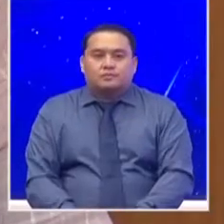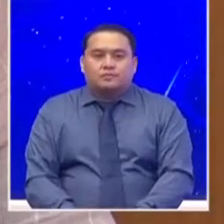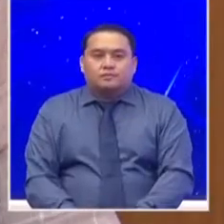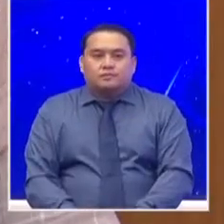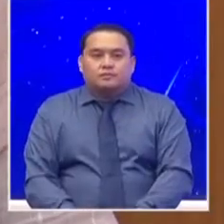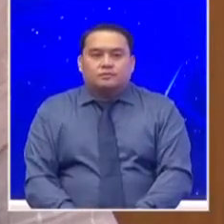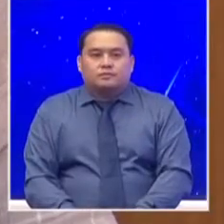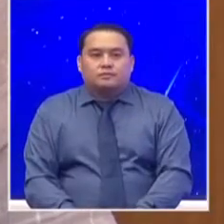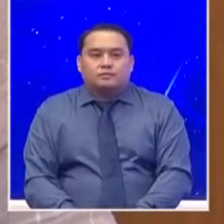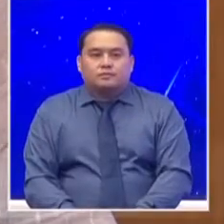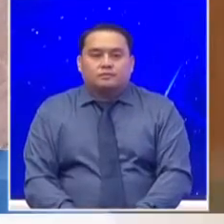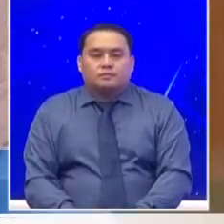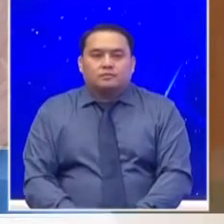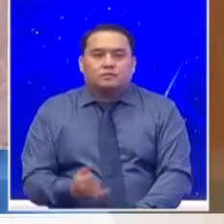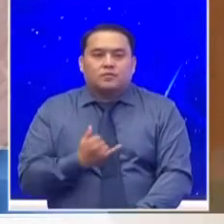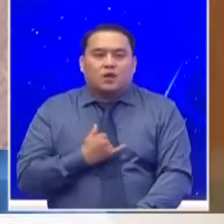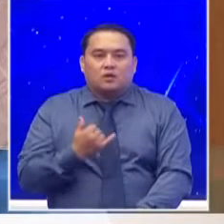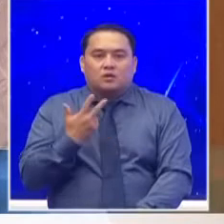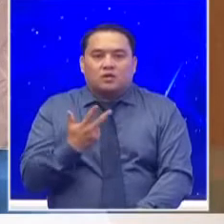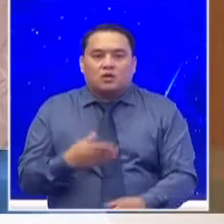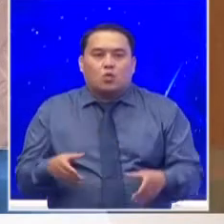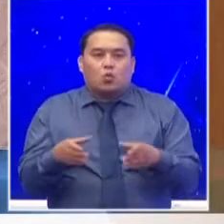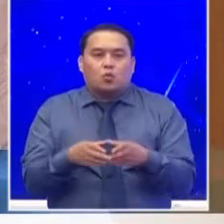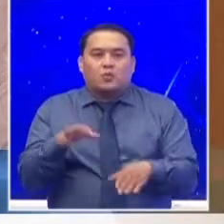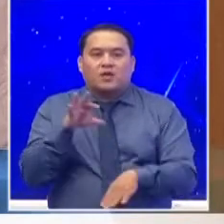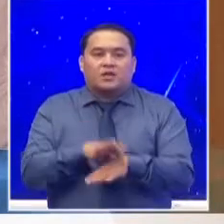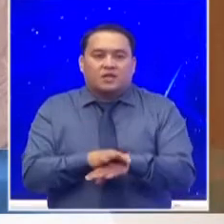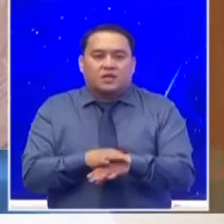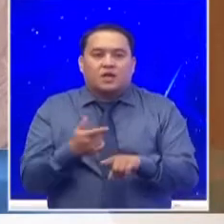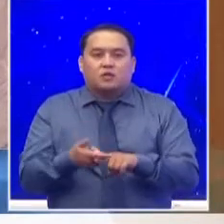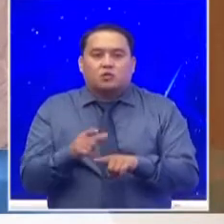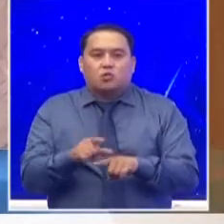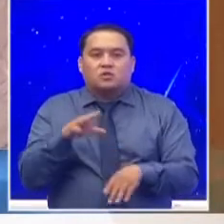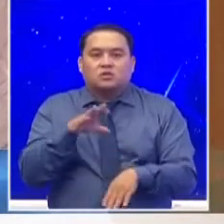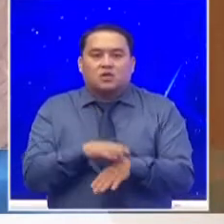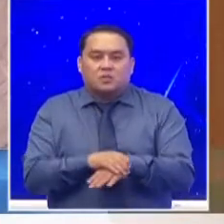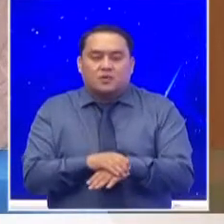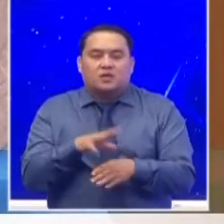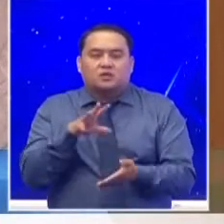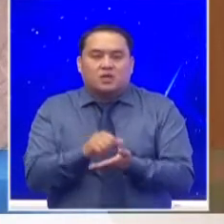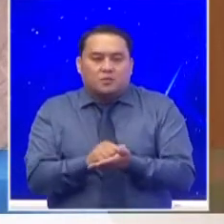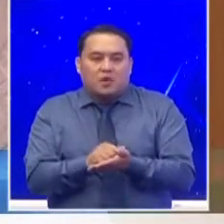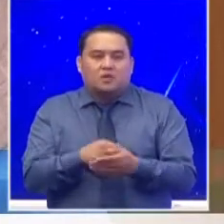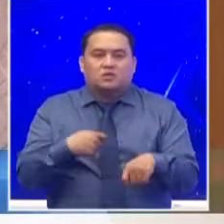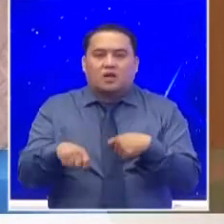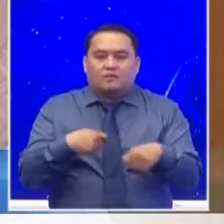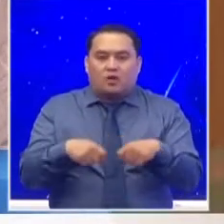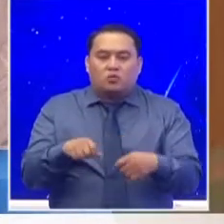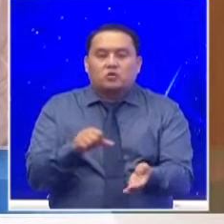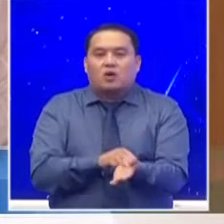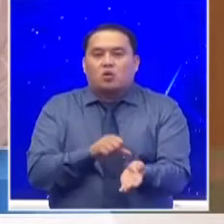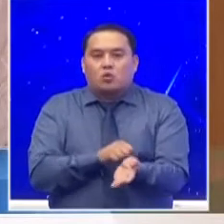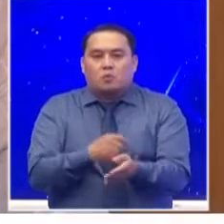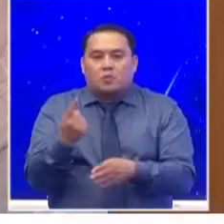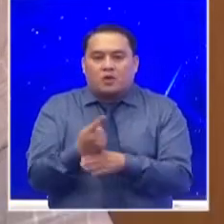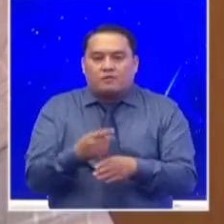5 месяцев нами уже изучены три группы. Которые занимались именно незаконным оборотом синтетических наркотиков.